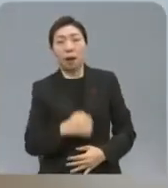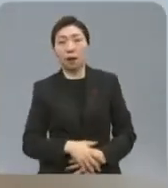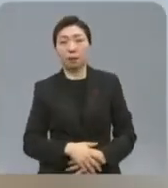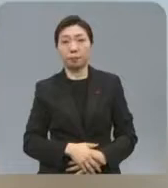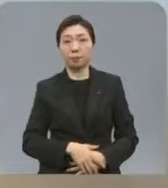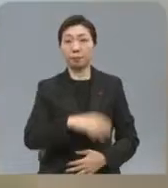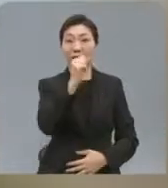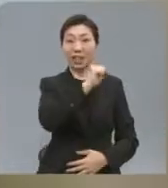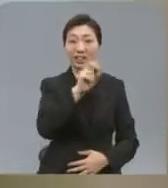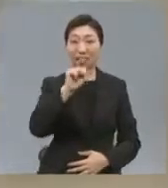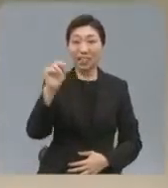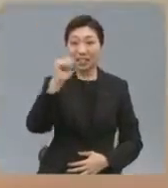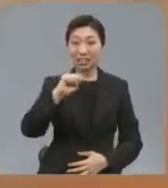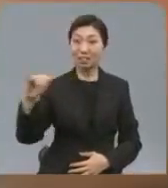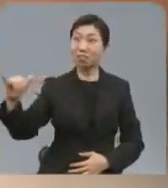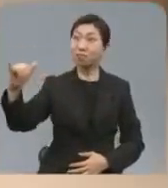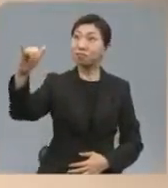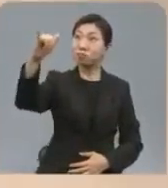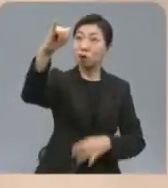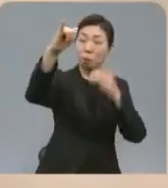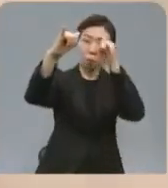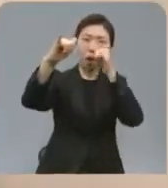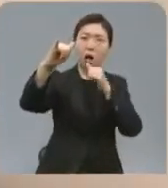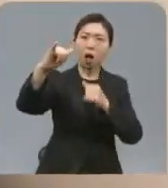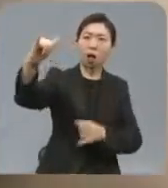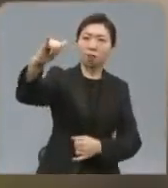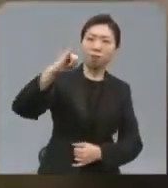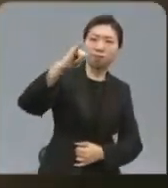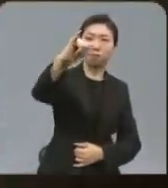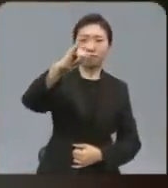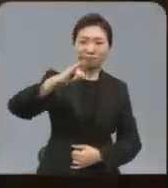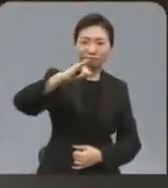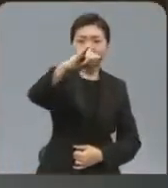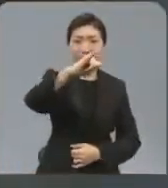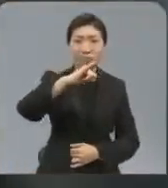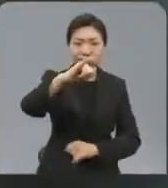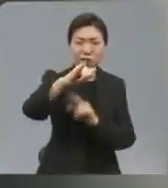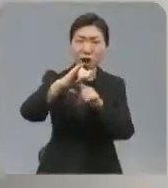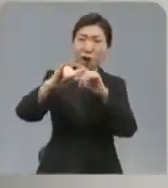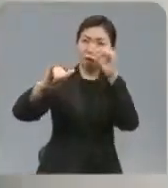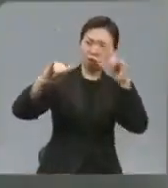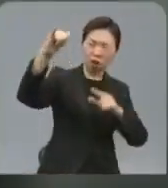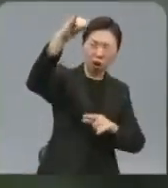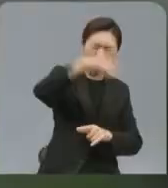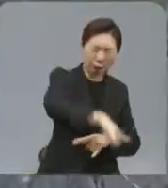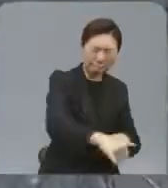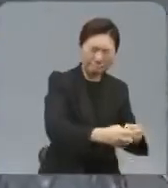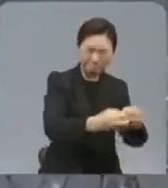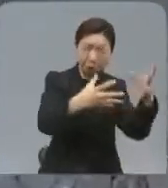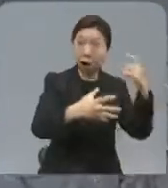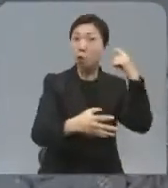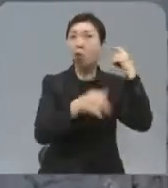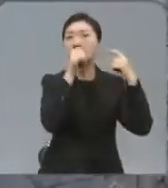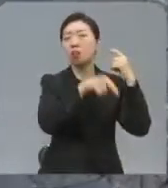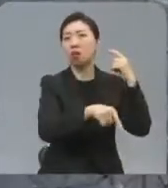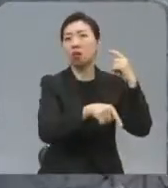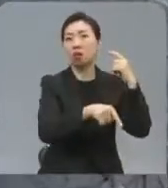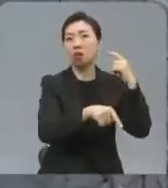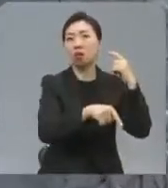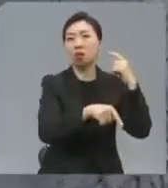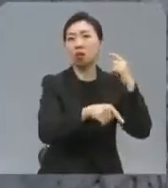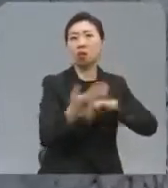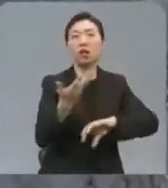bis er wurden keine Überlebenden gefunden ein Augenzeuge namens Divas sagte es sein große